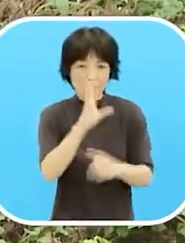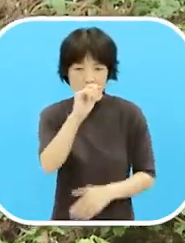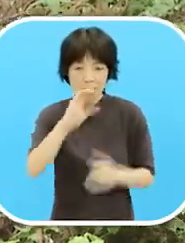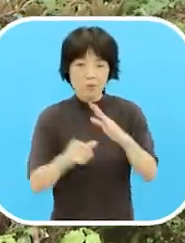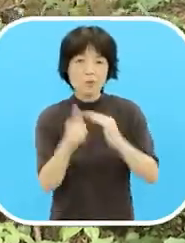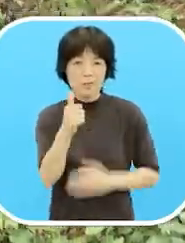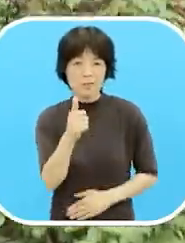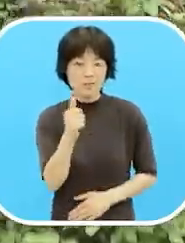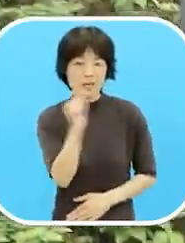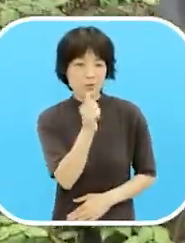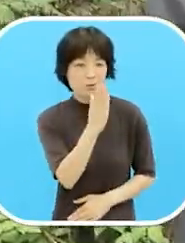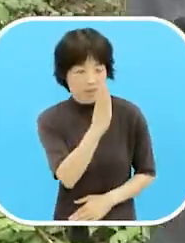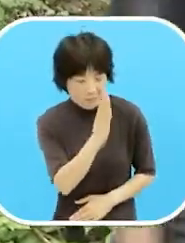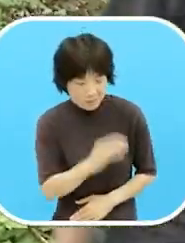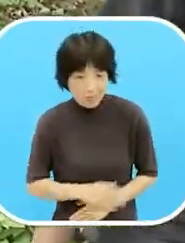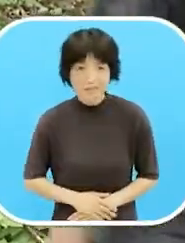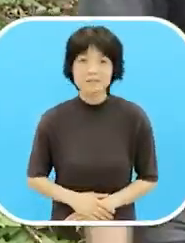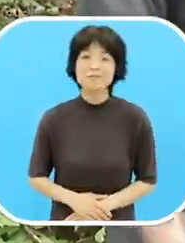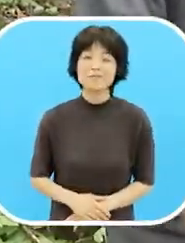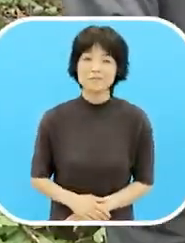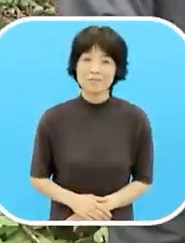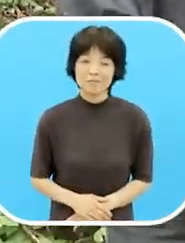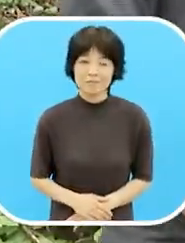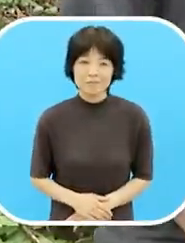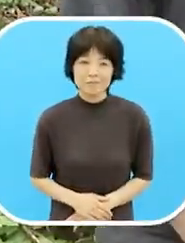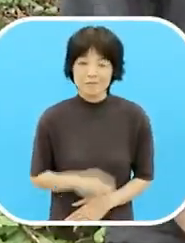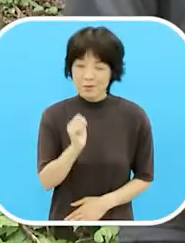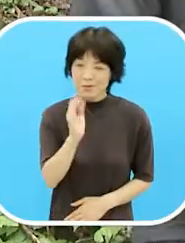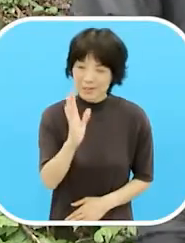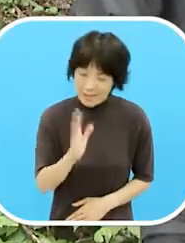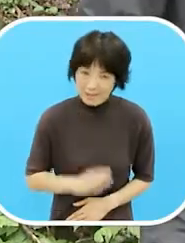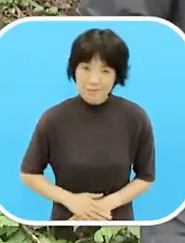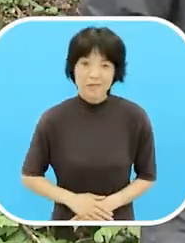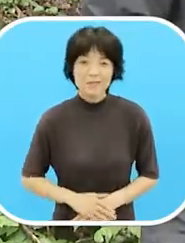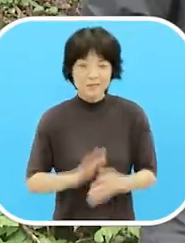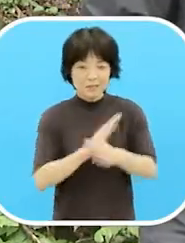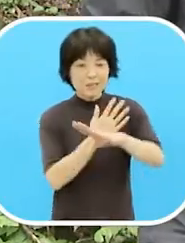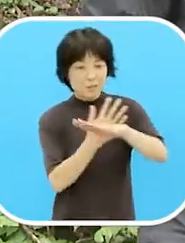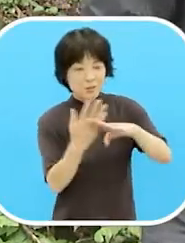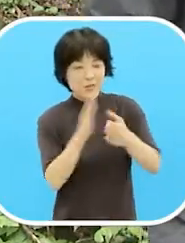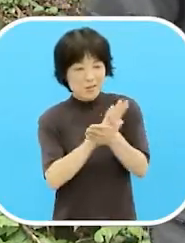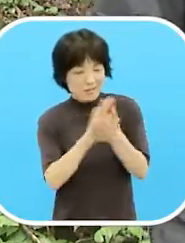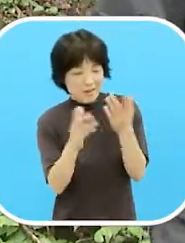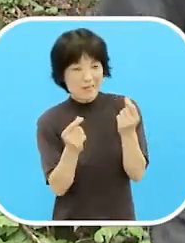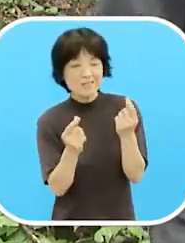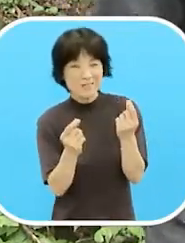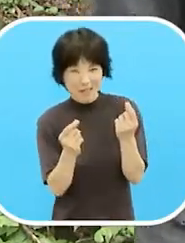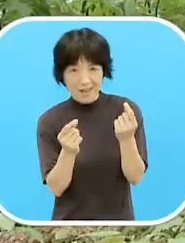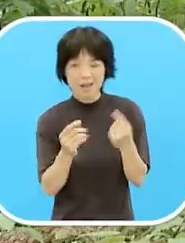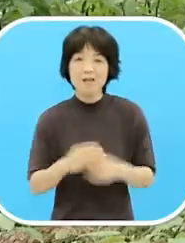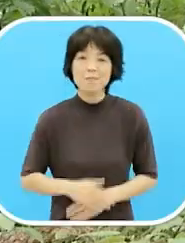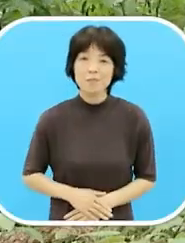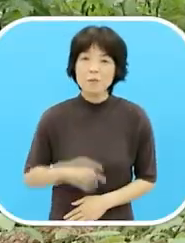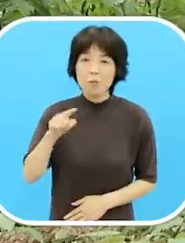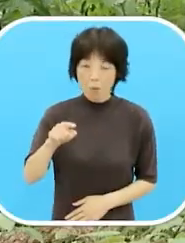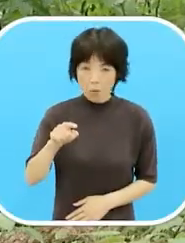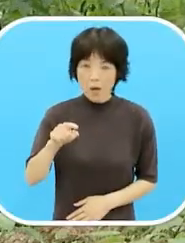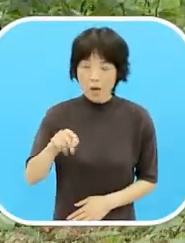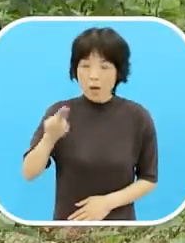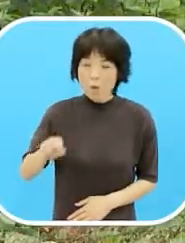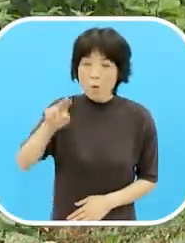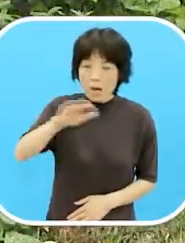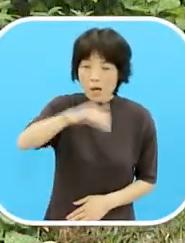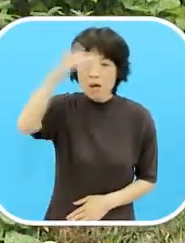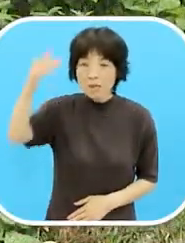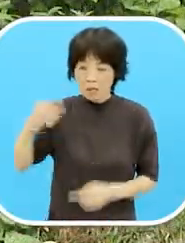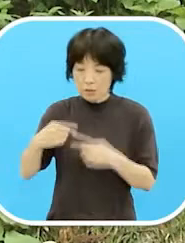ます。斉藤さん、よろしくお願いします。 お願いします。 はい、よろしくお願いします。 いやしかし緑が綺麗ですね。 あ、そうですね。ここはね、駒ヶ岳